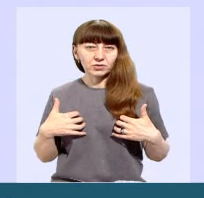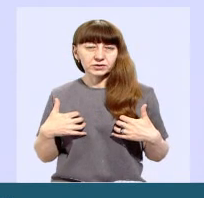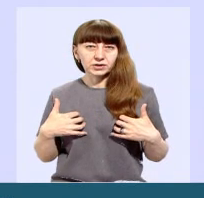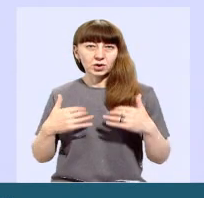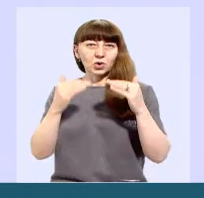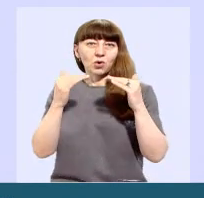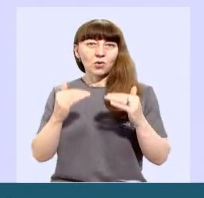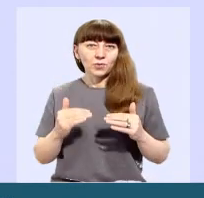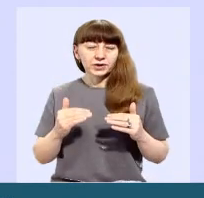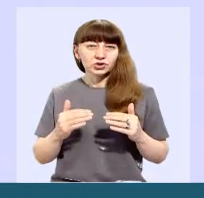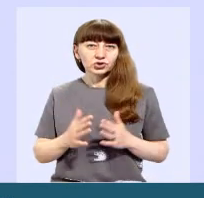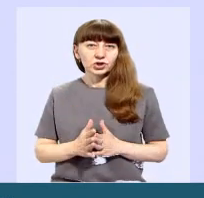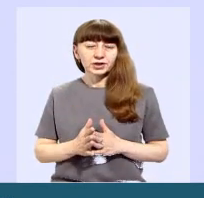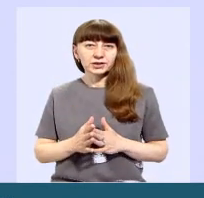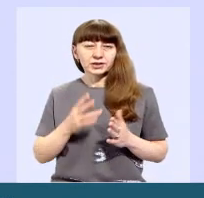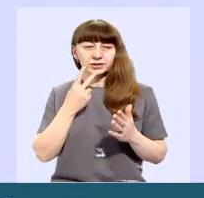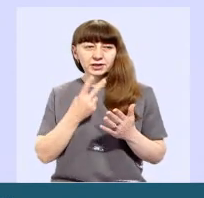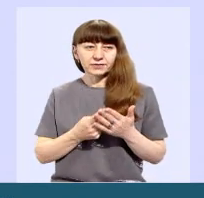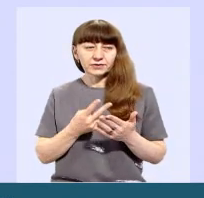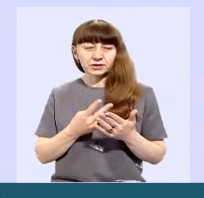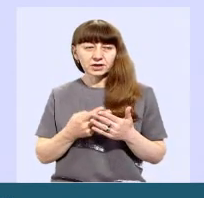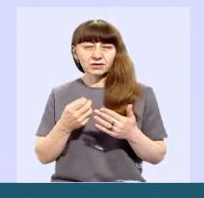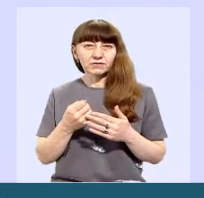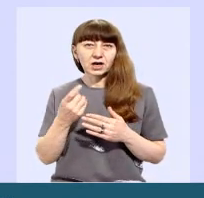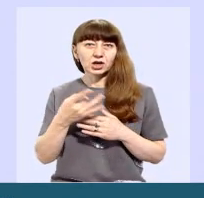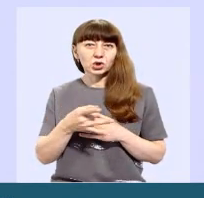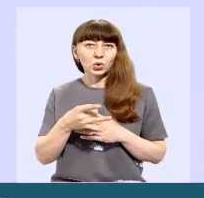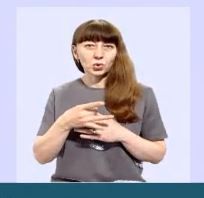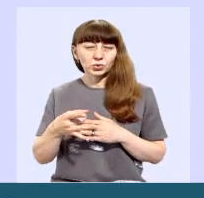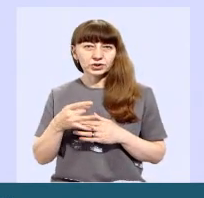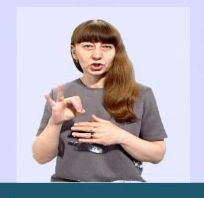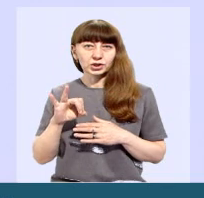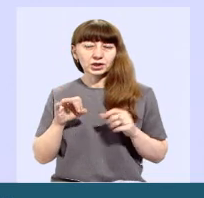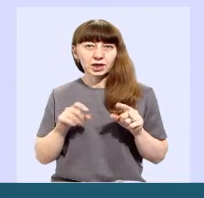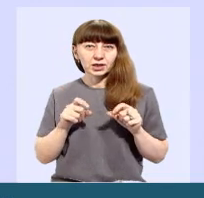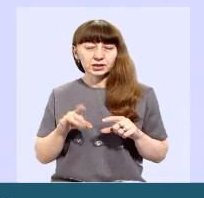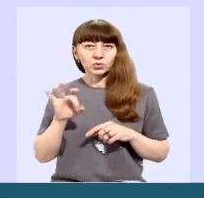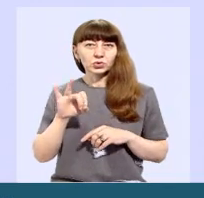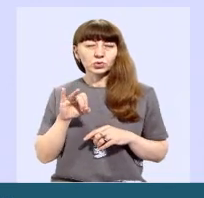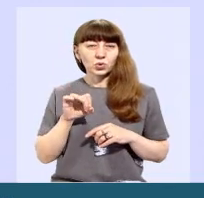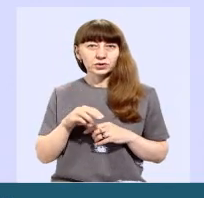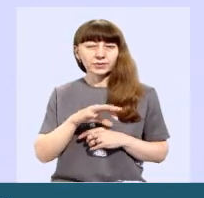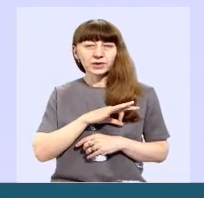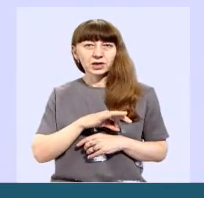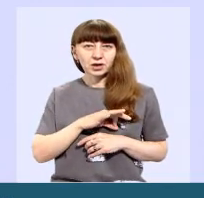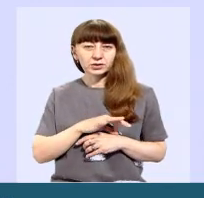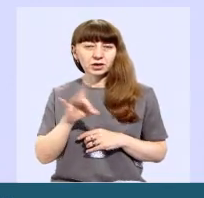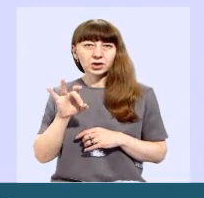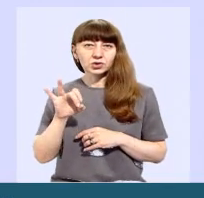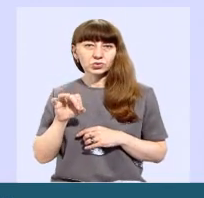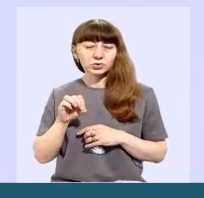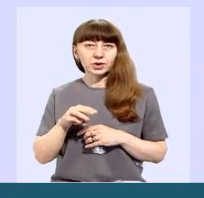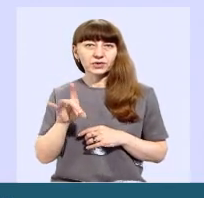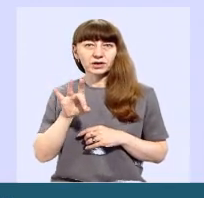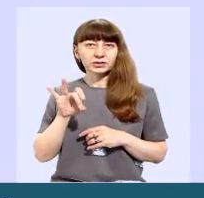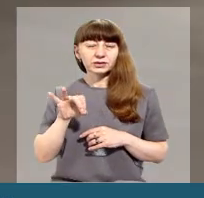и снижение зафиксировано в следующих районах: Житогоринском, Узынкольском, Карабалыском, Карасузском